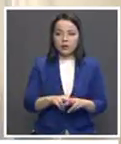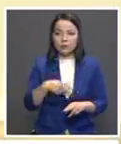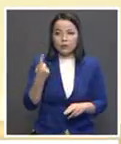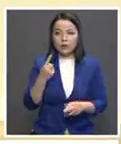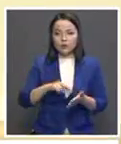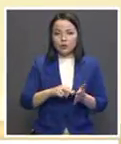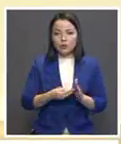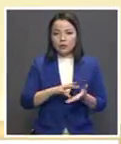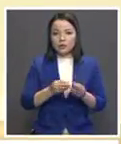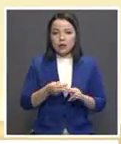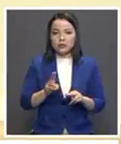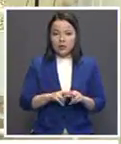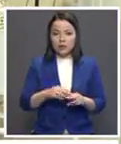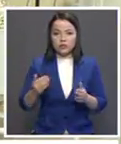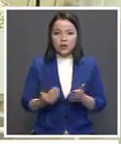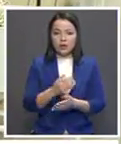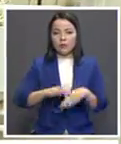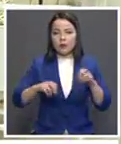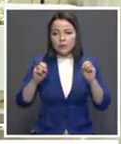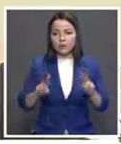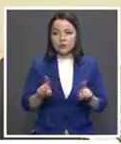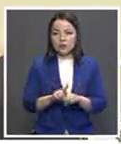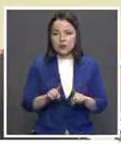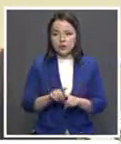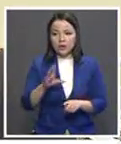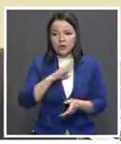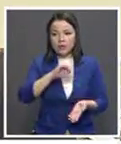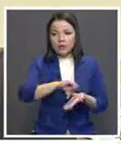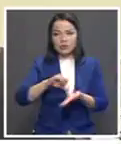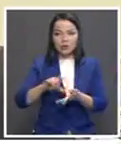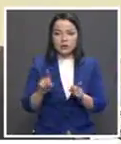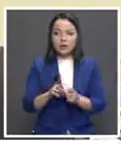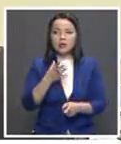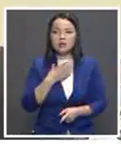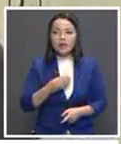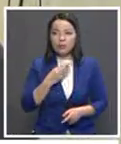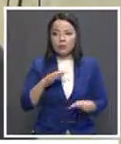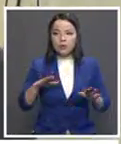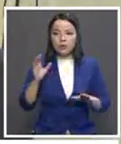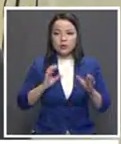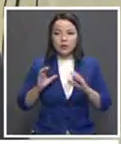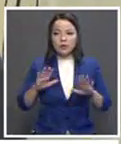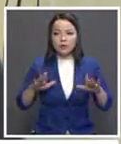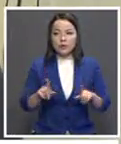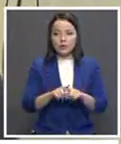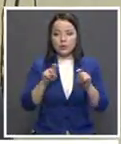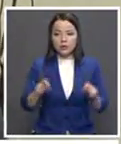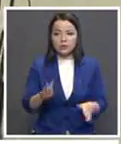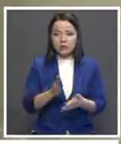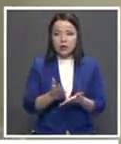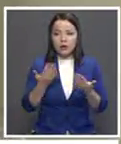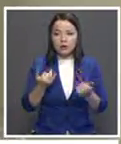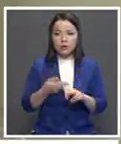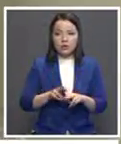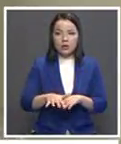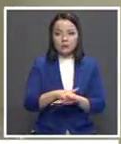жоба. Еліміздегі жаңа мамандық қабылдау бөлімшесінің дәрігерлерін даярлау Семейдегі медицина университетіне жүктелген. Былтырдан бастап